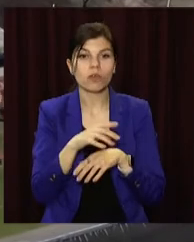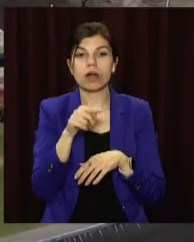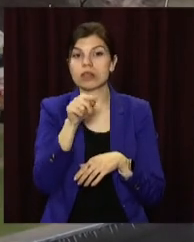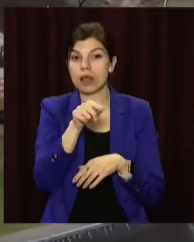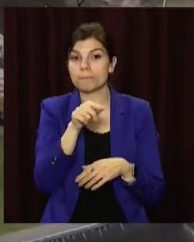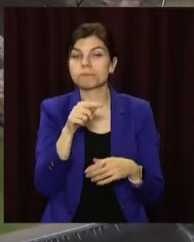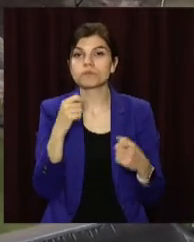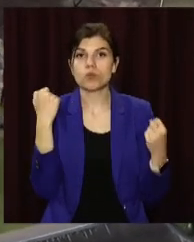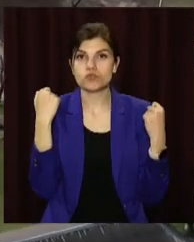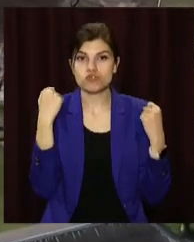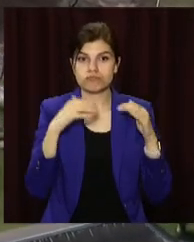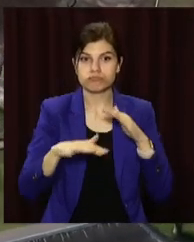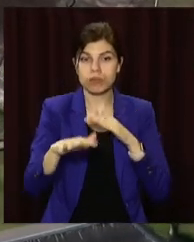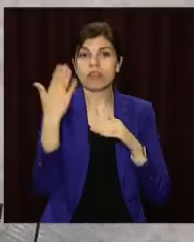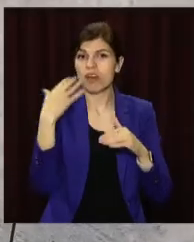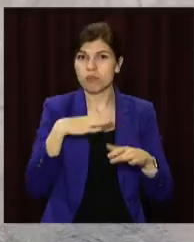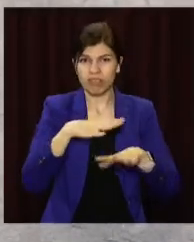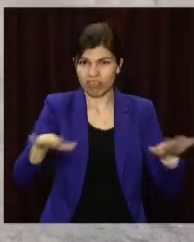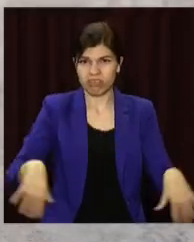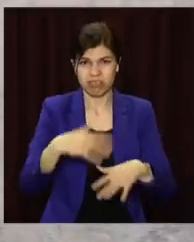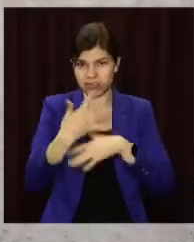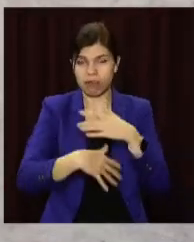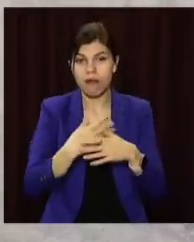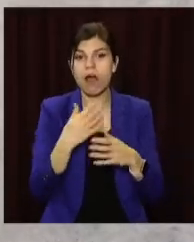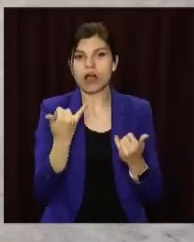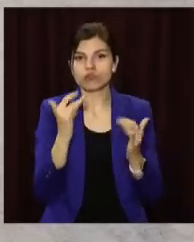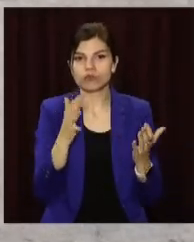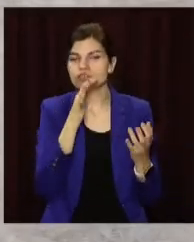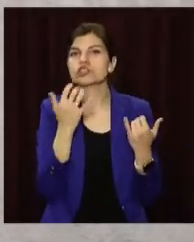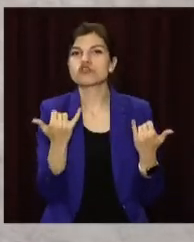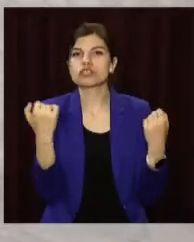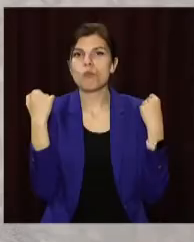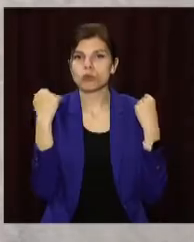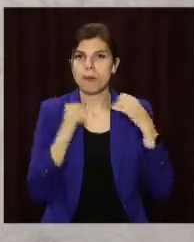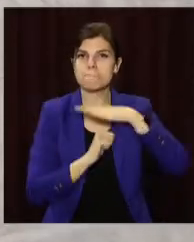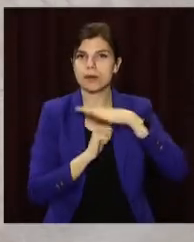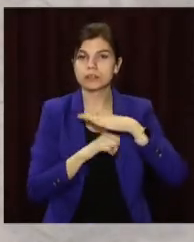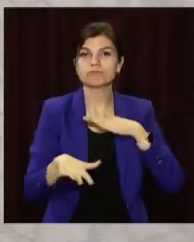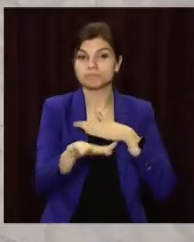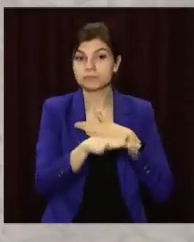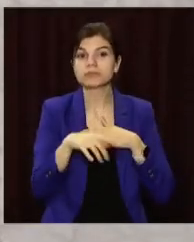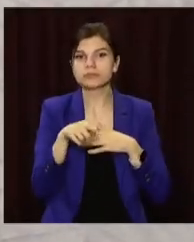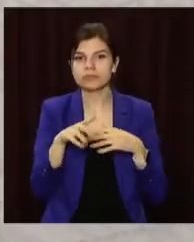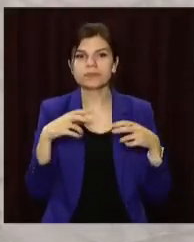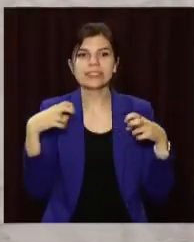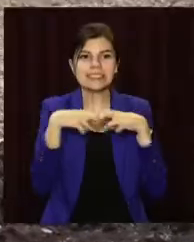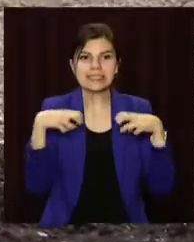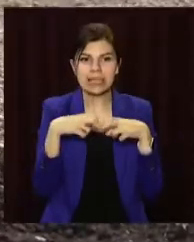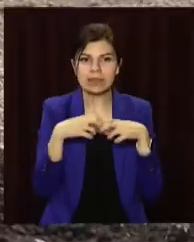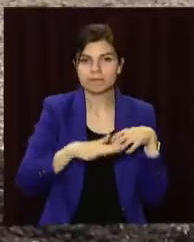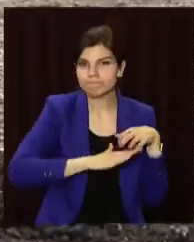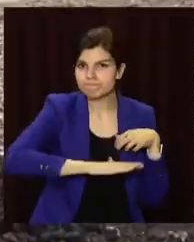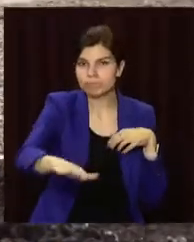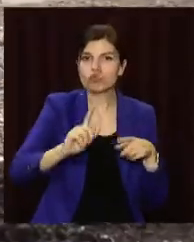футбольним полем. Раніше тут був пустир, а невдовзі з'явиться сучасна спортивна база. Навколо арени облаштують гумові бігові доріжки,